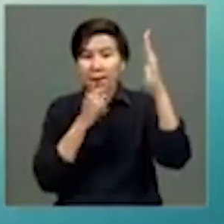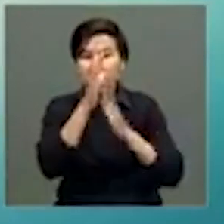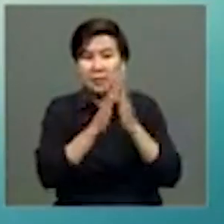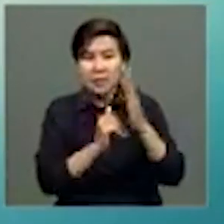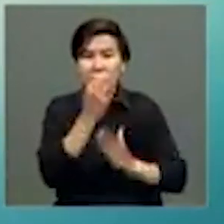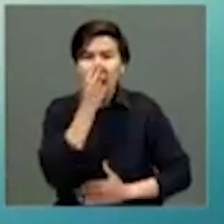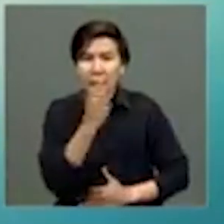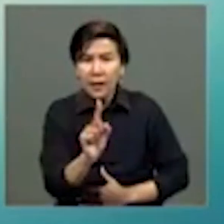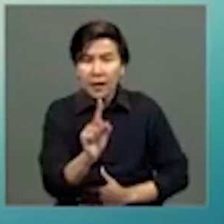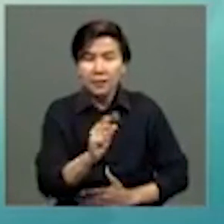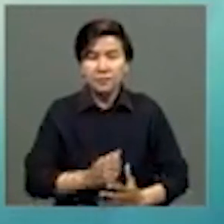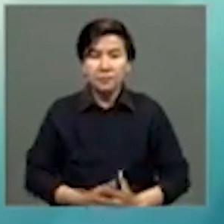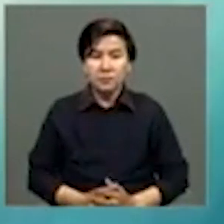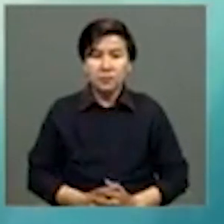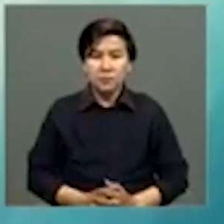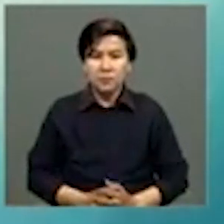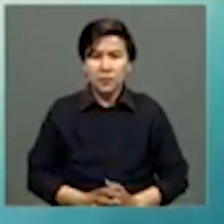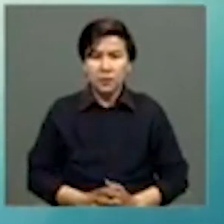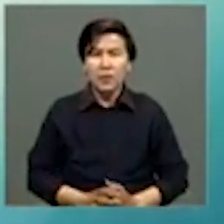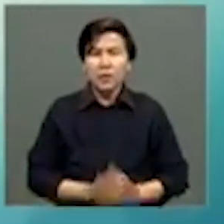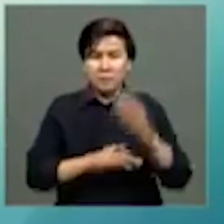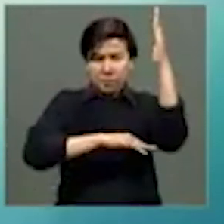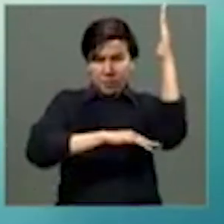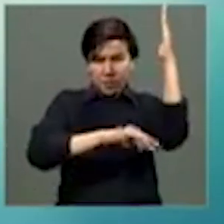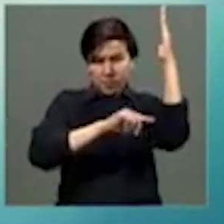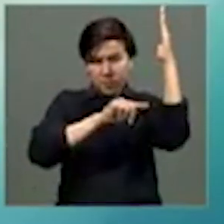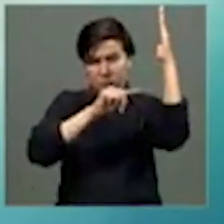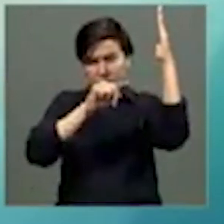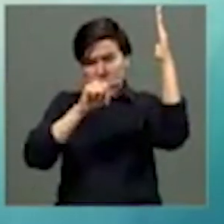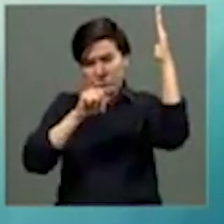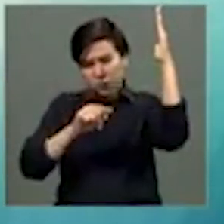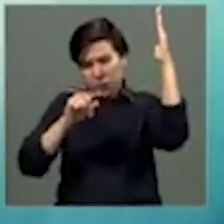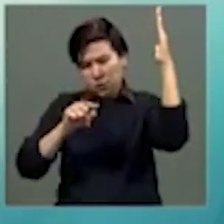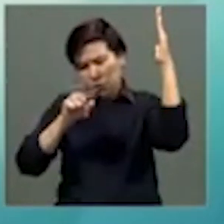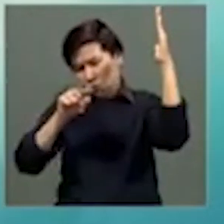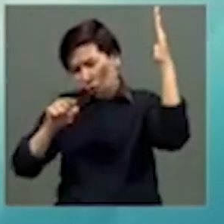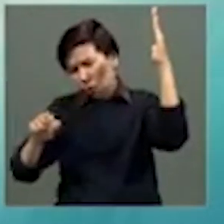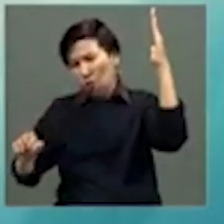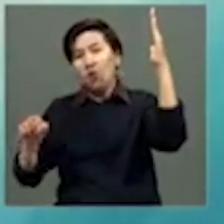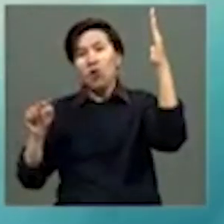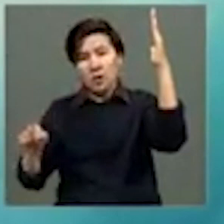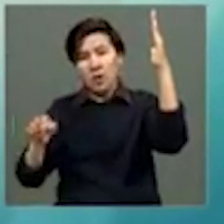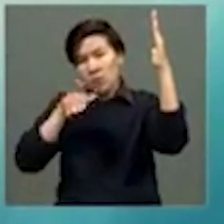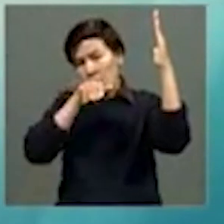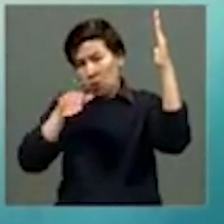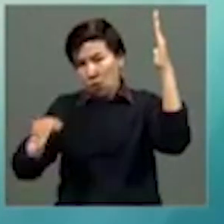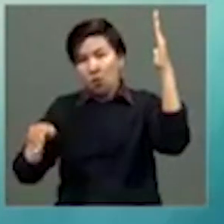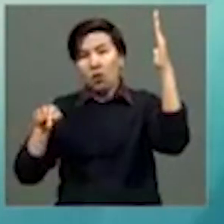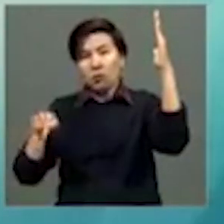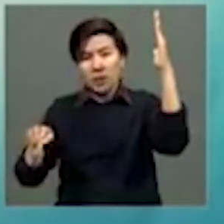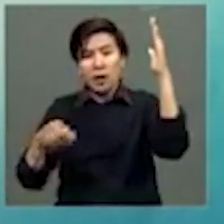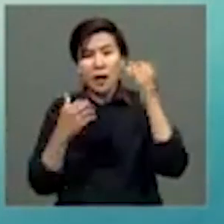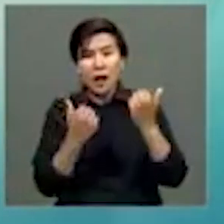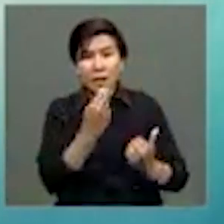มเนี่ยนะคะยังลดลงอย่างต่อเนื่องสถานการณ์ยังทรงตัวแต่ถ้าไปดูราย